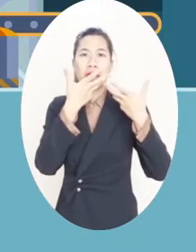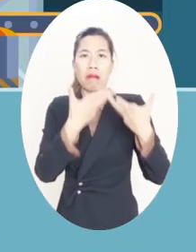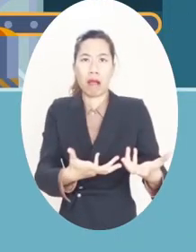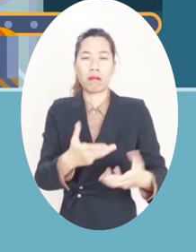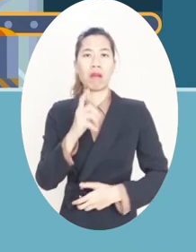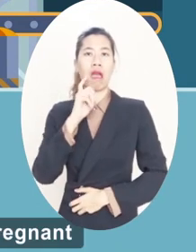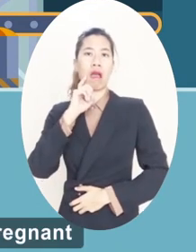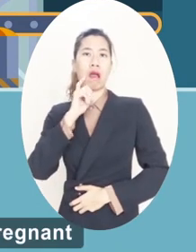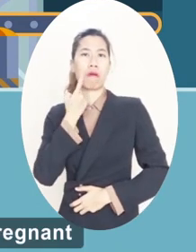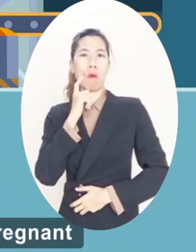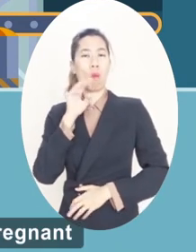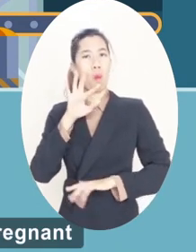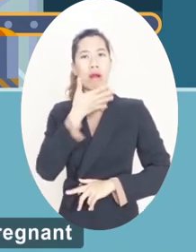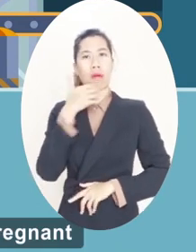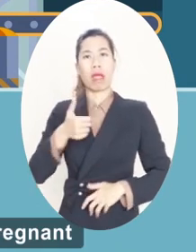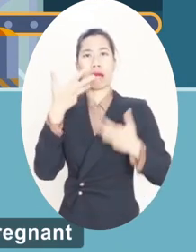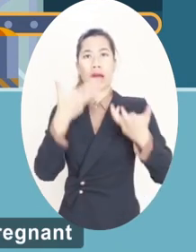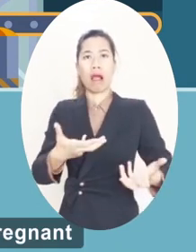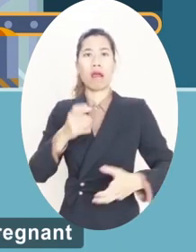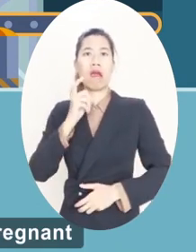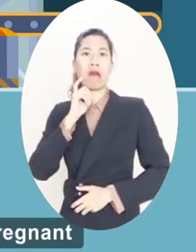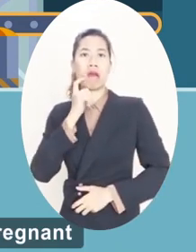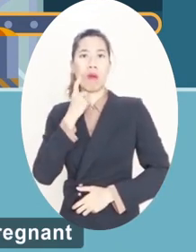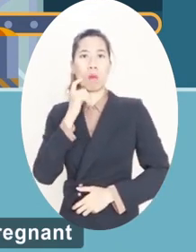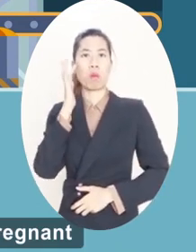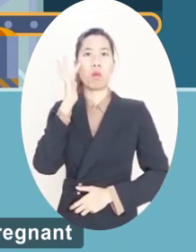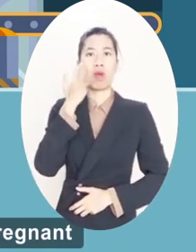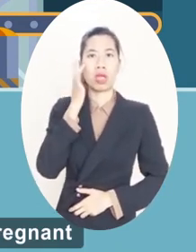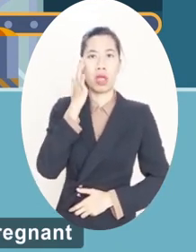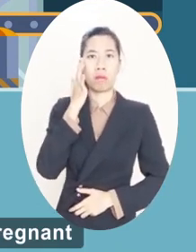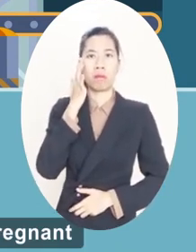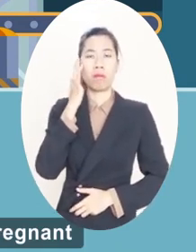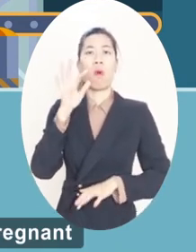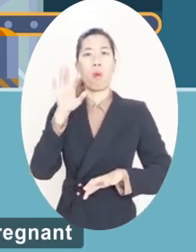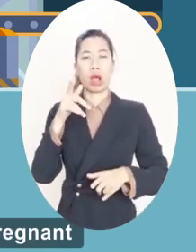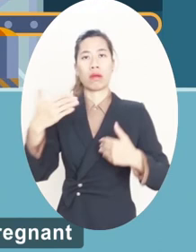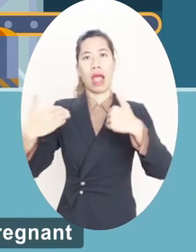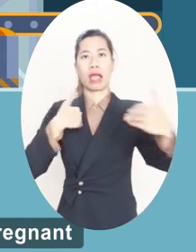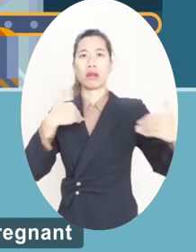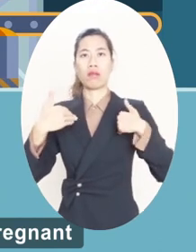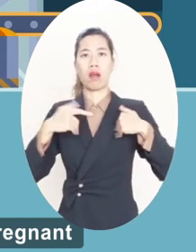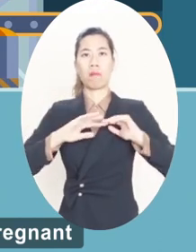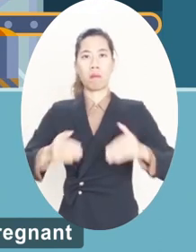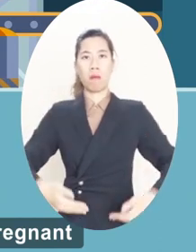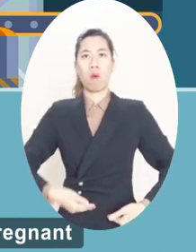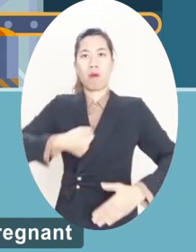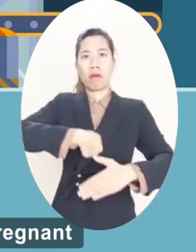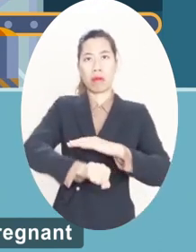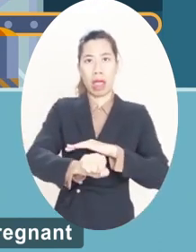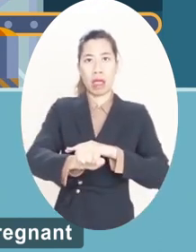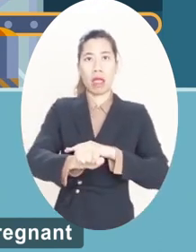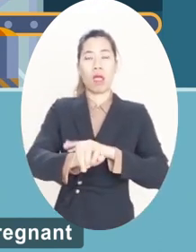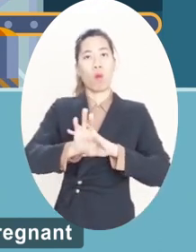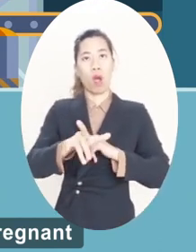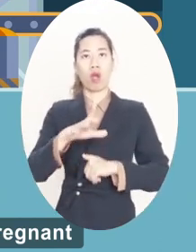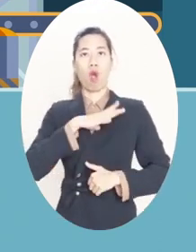hại, nguy hiểm hoặc đặc biệt nặng nhọc, độc hại, nguy hiểm hoặc làm nghề, công việc có ảnh hưởng xấu tới chức năng sinh sản và nuôi